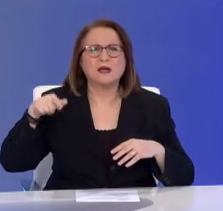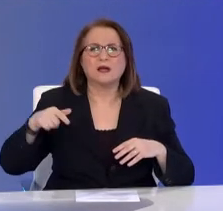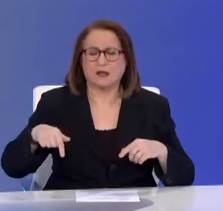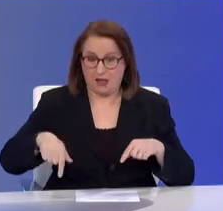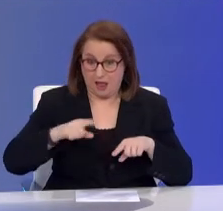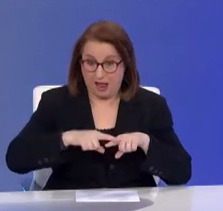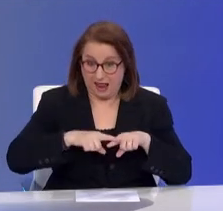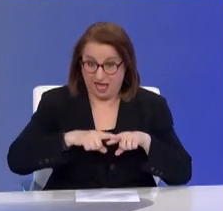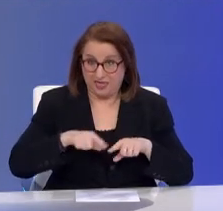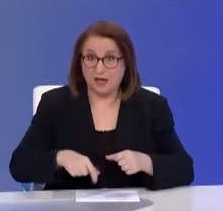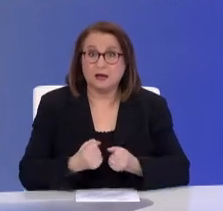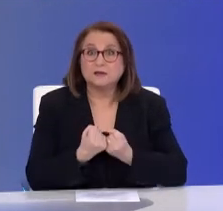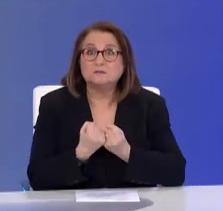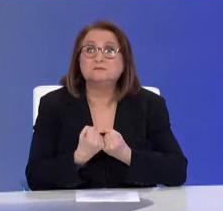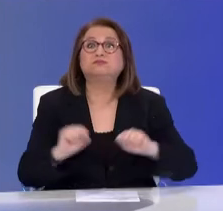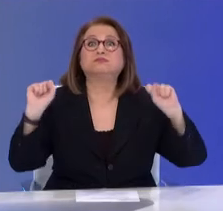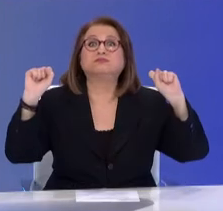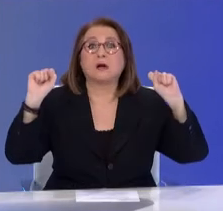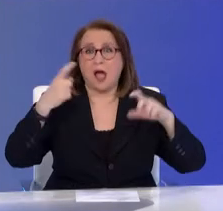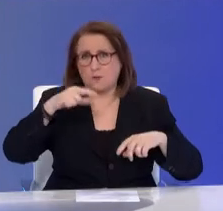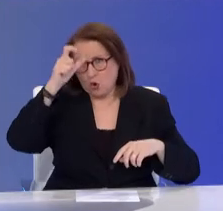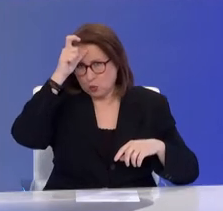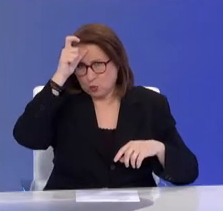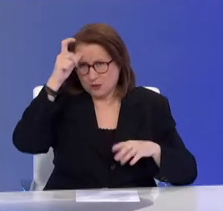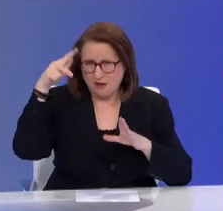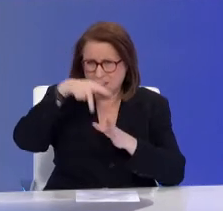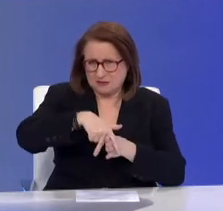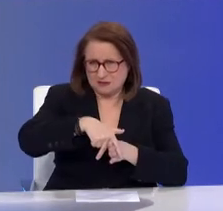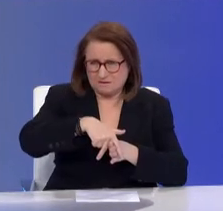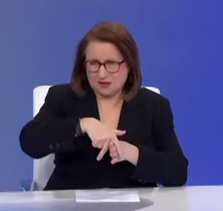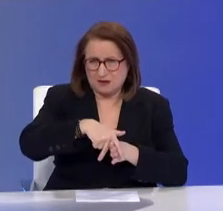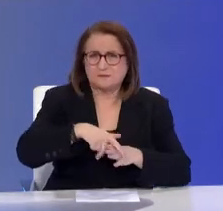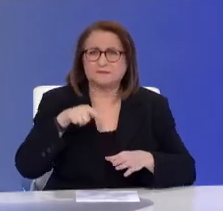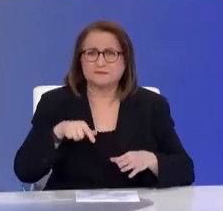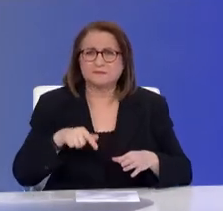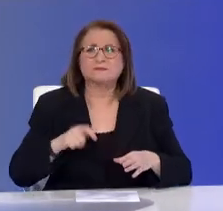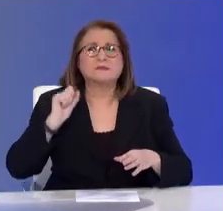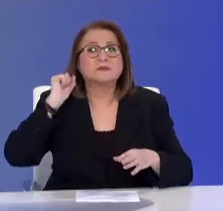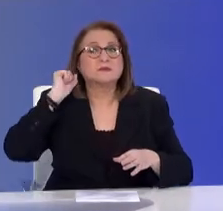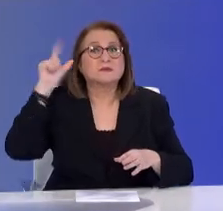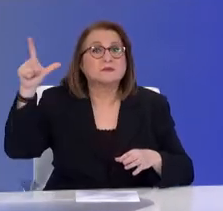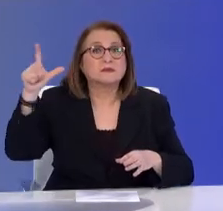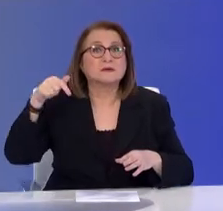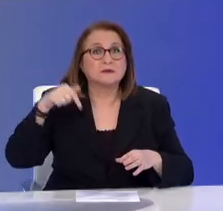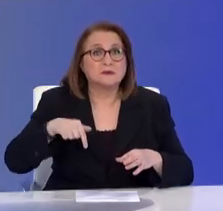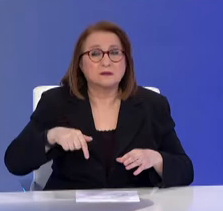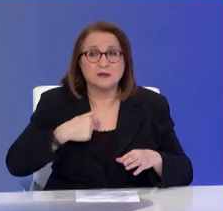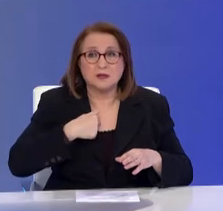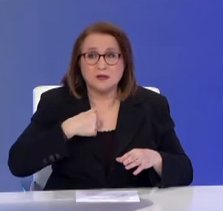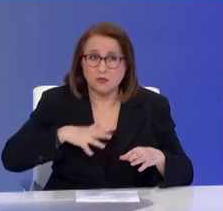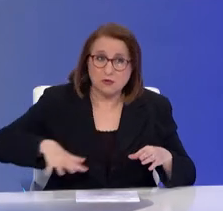δεσμά της Οθωμανικής Αυτοκρατορίας γιορτάζεται φέτος από τη χώρα μου.